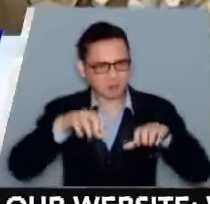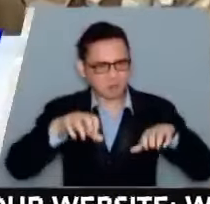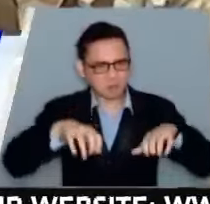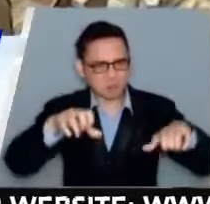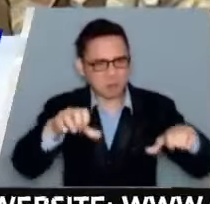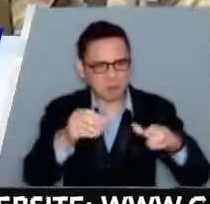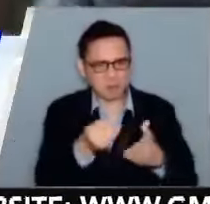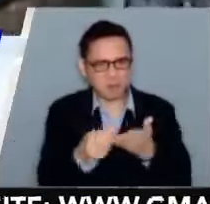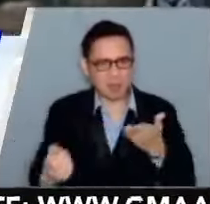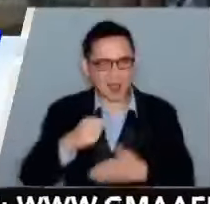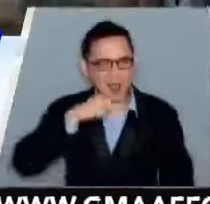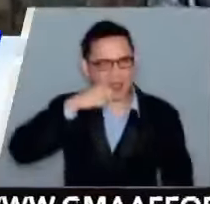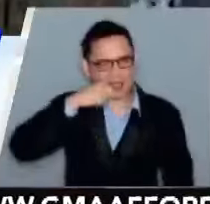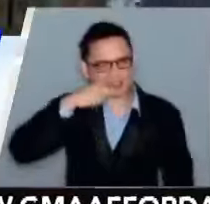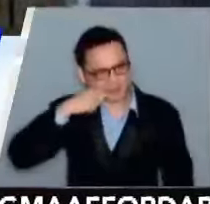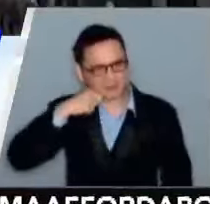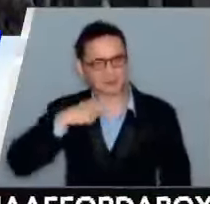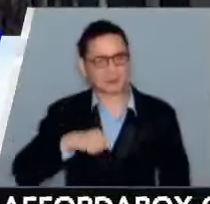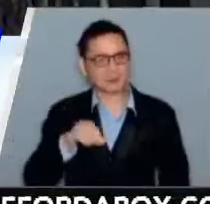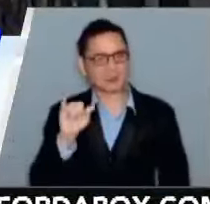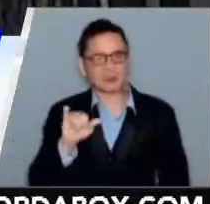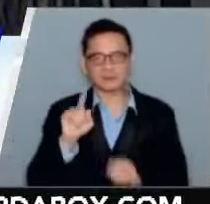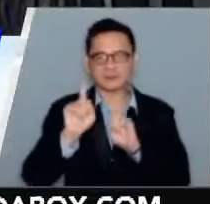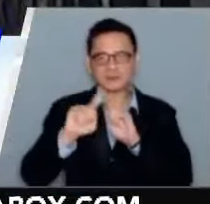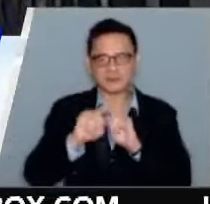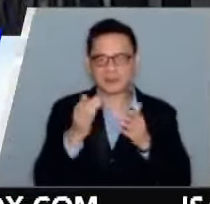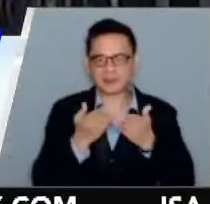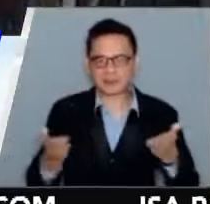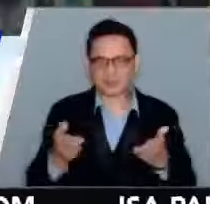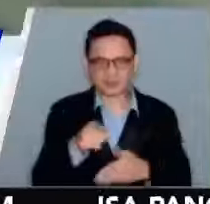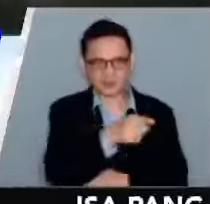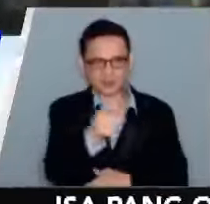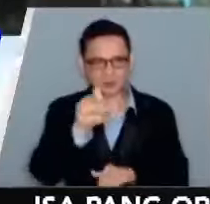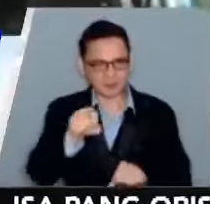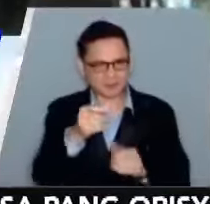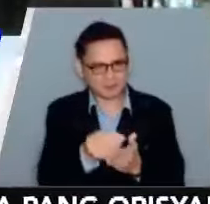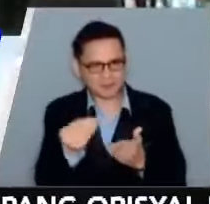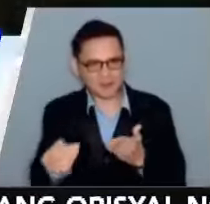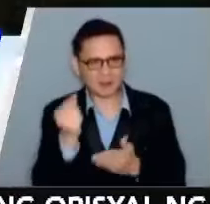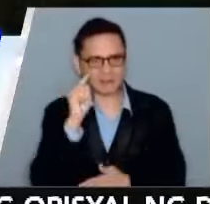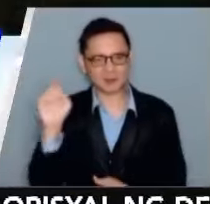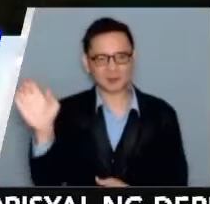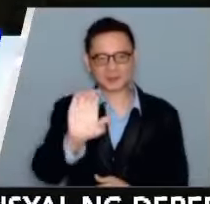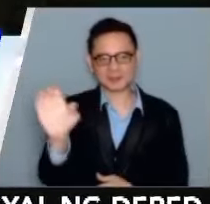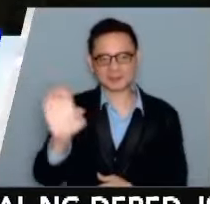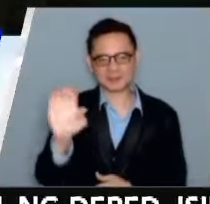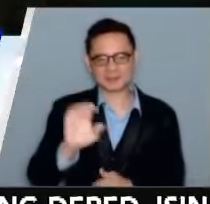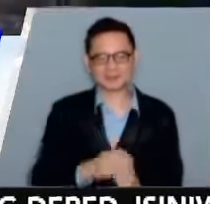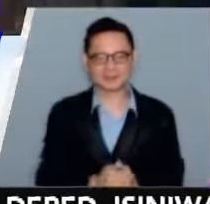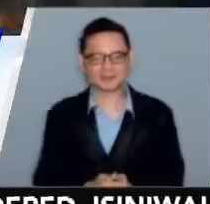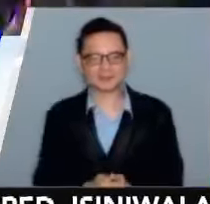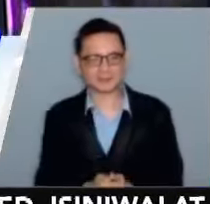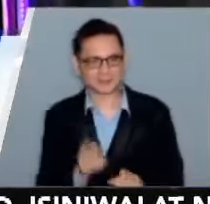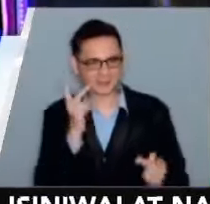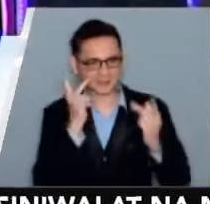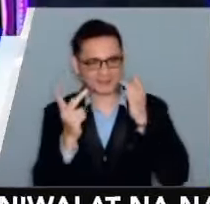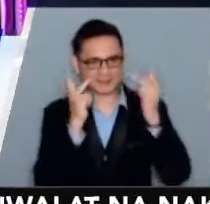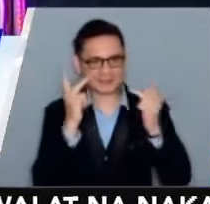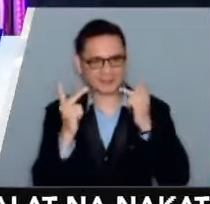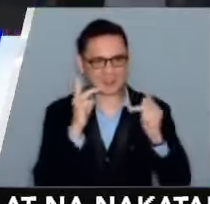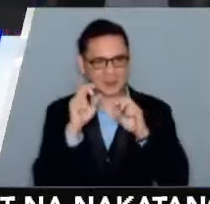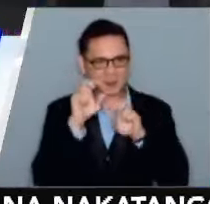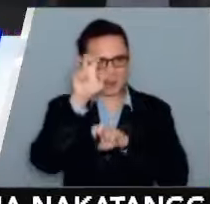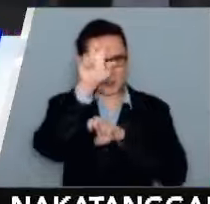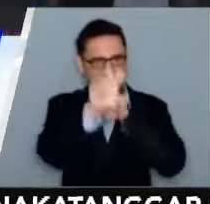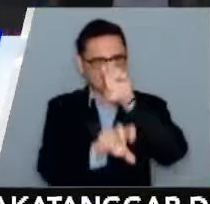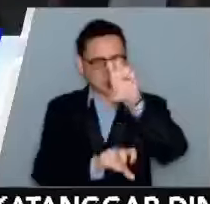At mga affordable items na pwedeng pangregalo ngayong Pasko. Yan ang makikita sa Carnival at Bazaar sa Riverbank